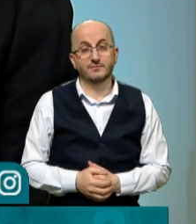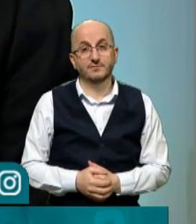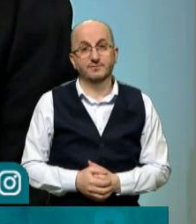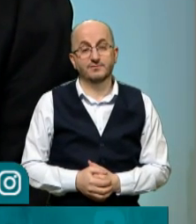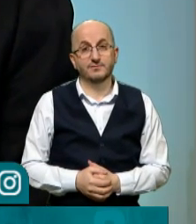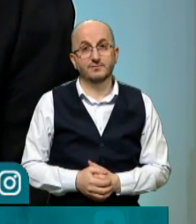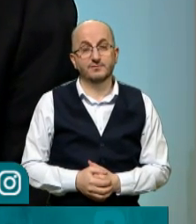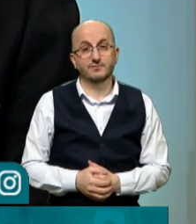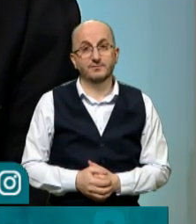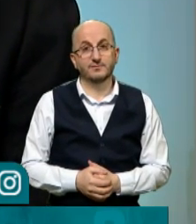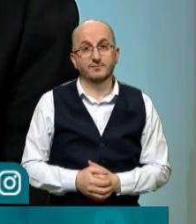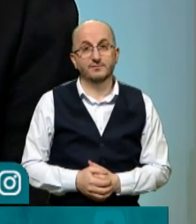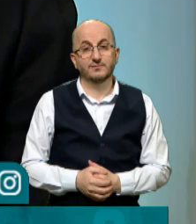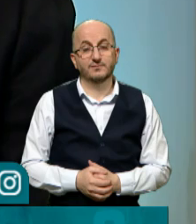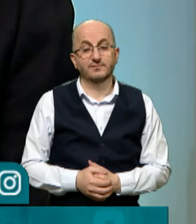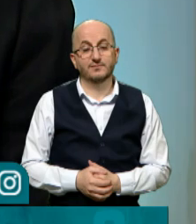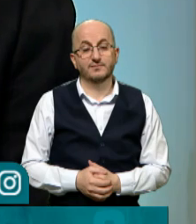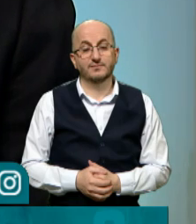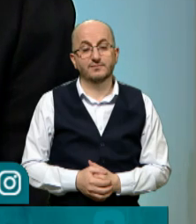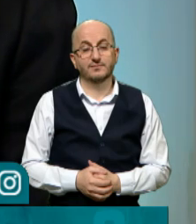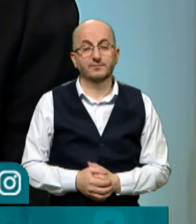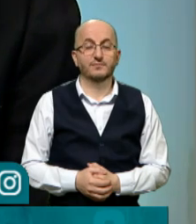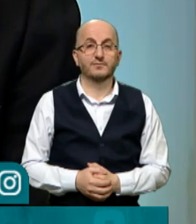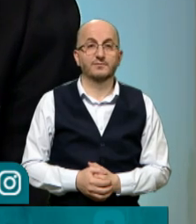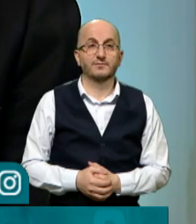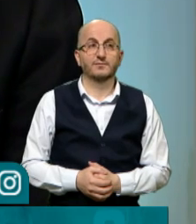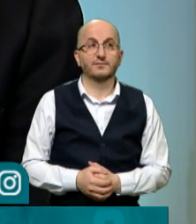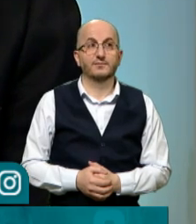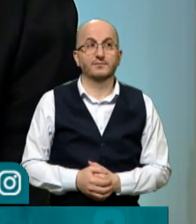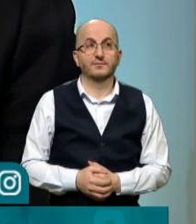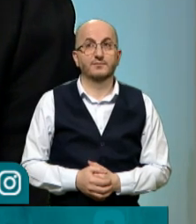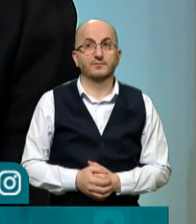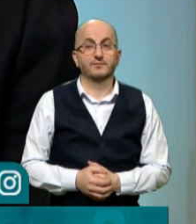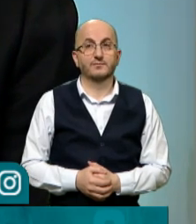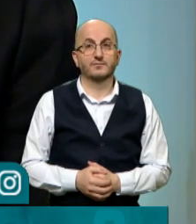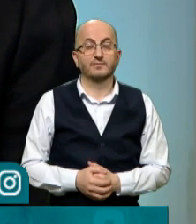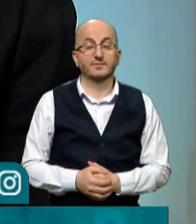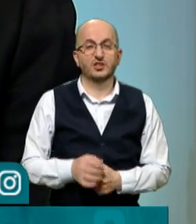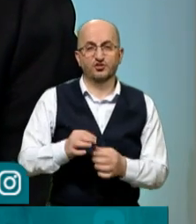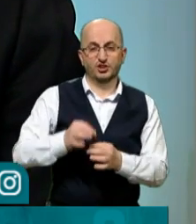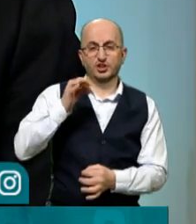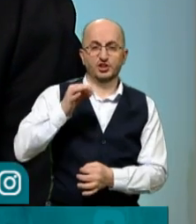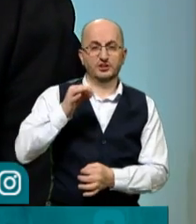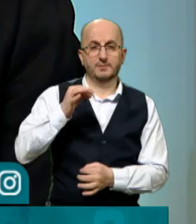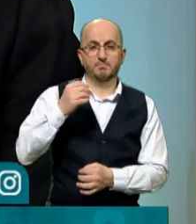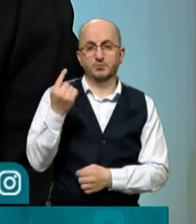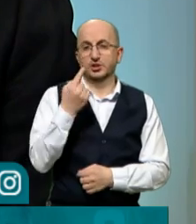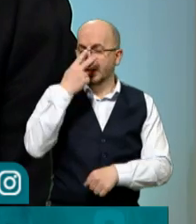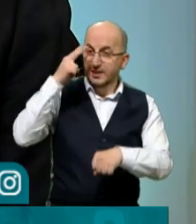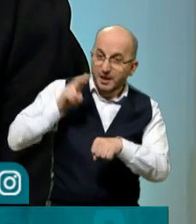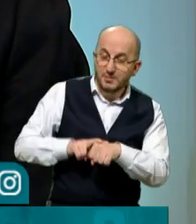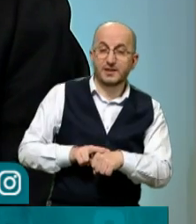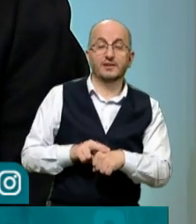khayran minha felyetiha ve lükeffir an yemini. Kişi bir şeye yemin